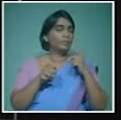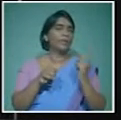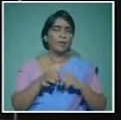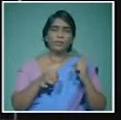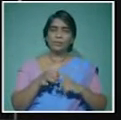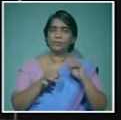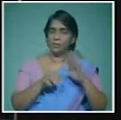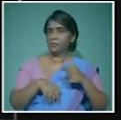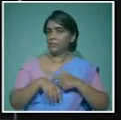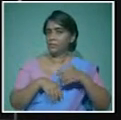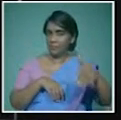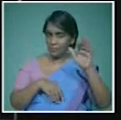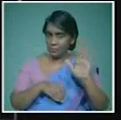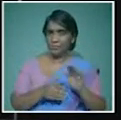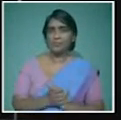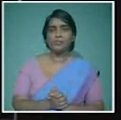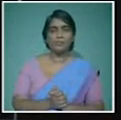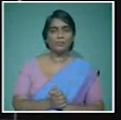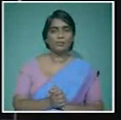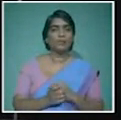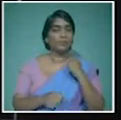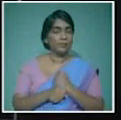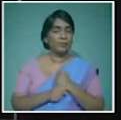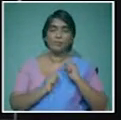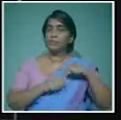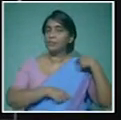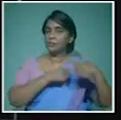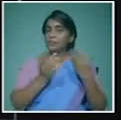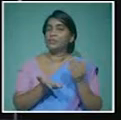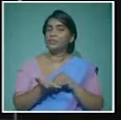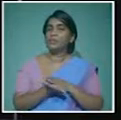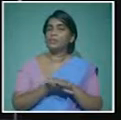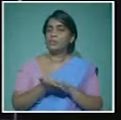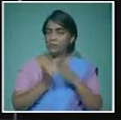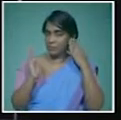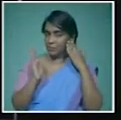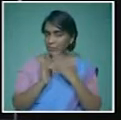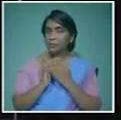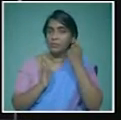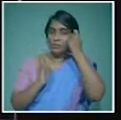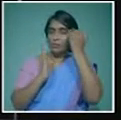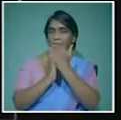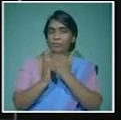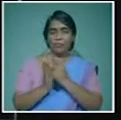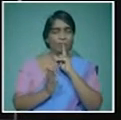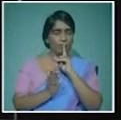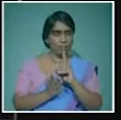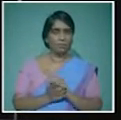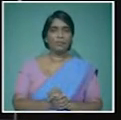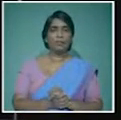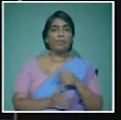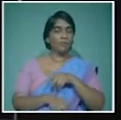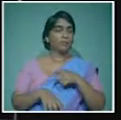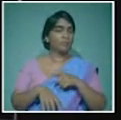කරමින් සිටින පසුබිමක් තුළ රාජ්‍ය ආන්ත්‍රණය ප්‍රතිසංවිධානය කිරීම සම්බන්ධයෙන් යෝජනාවන් ඉදිරිපත් වෙලා තියෙනවා.